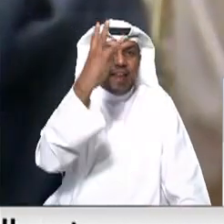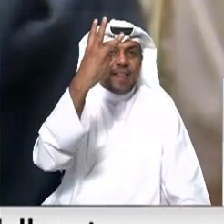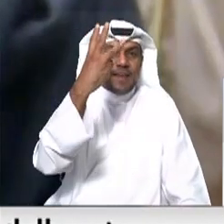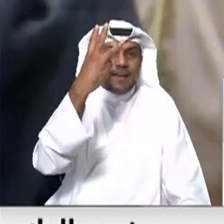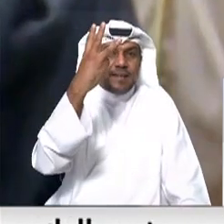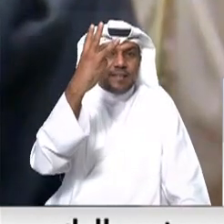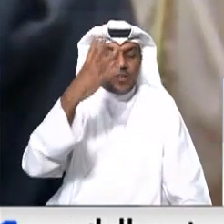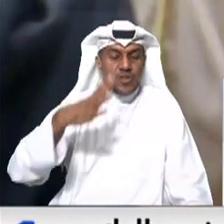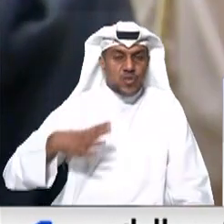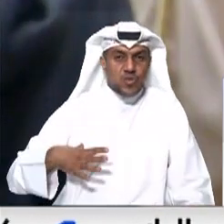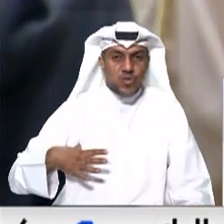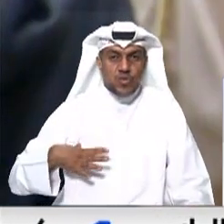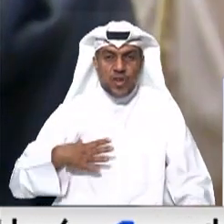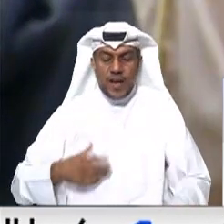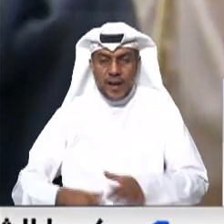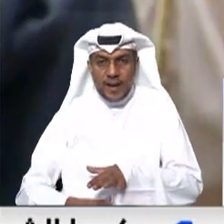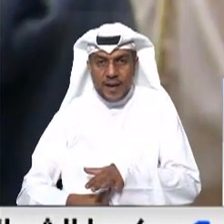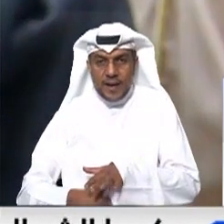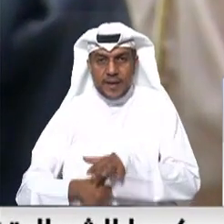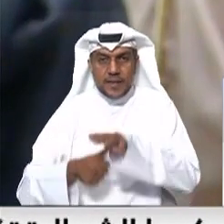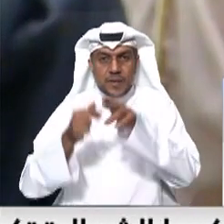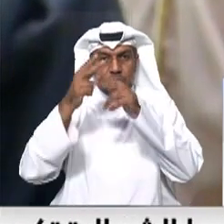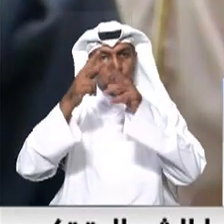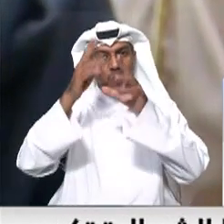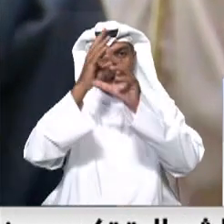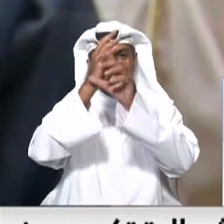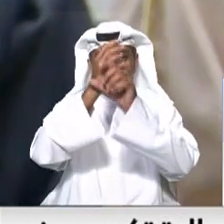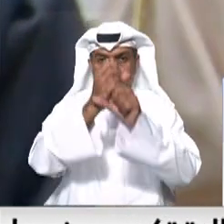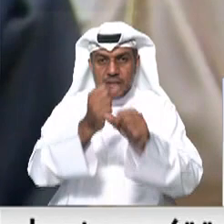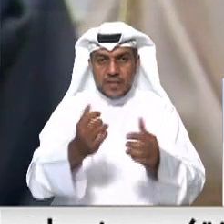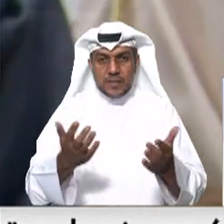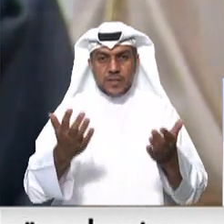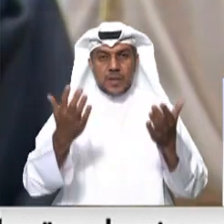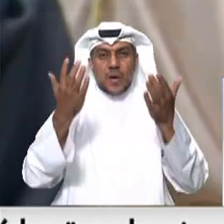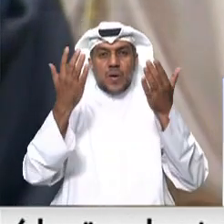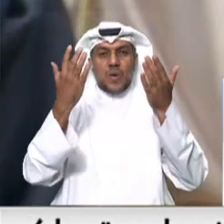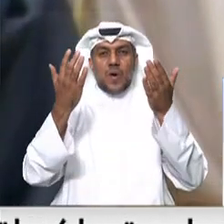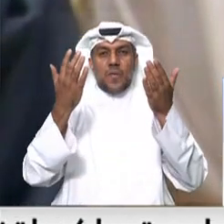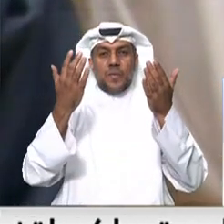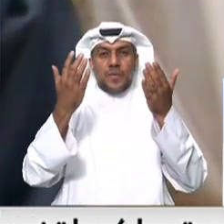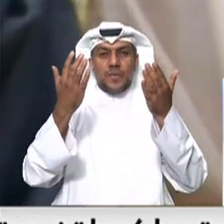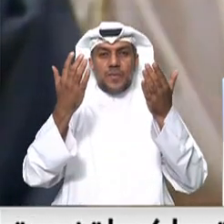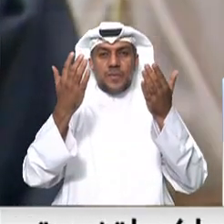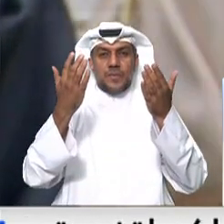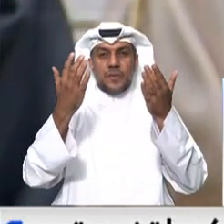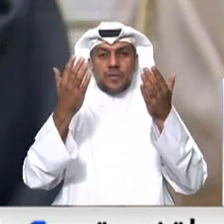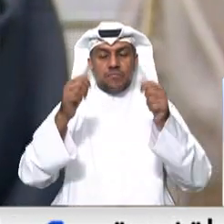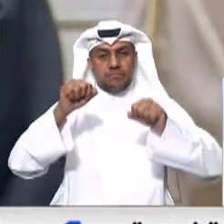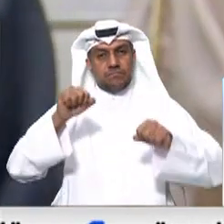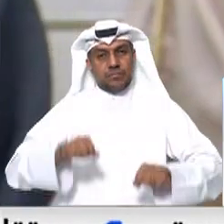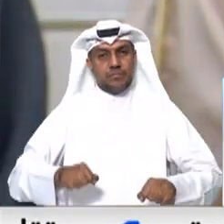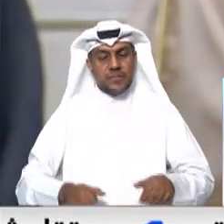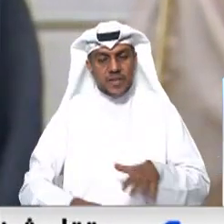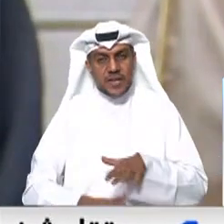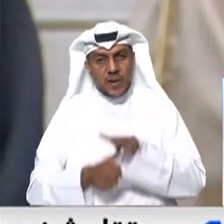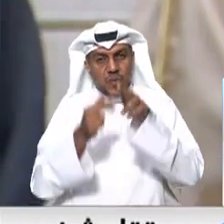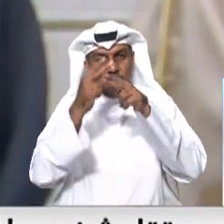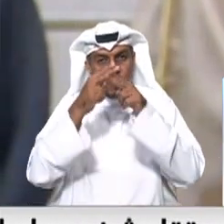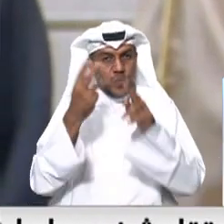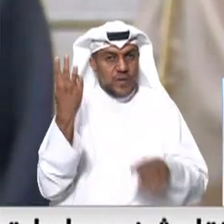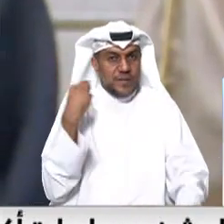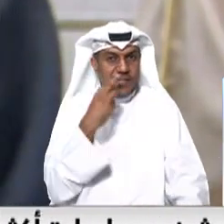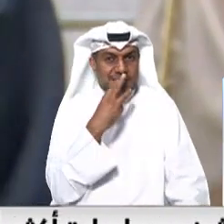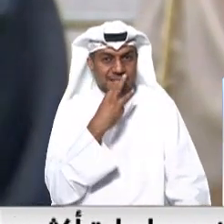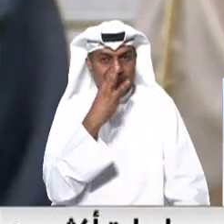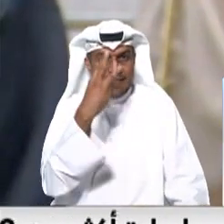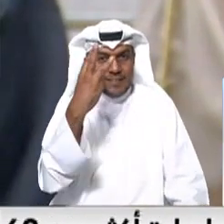امير البلاد الشيخ نواف الاحمد الجابر الصباح حفظه الله ورعاه مقاليد الحكم تشكل محطه